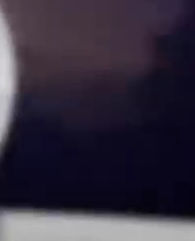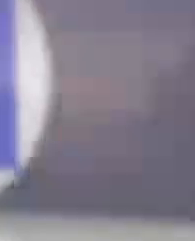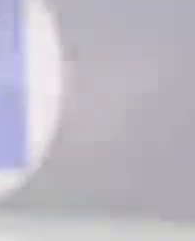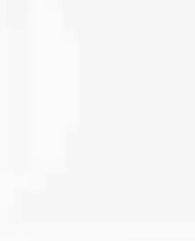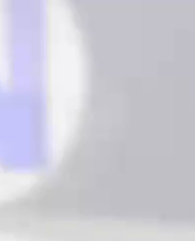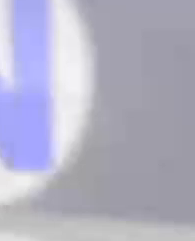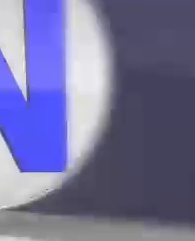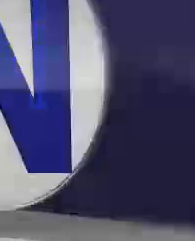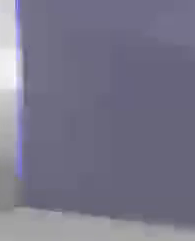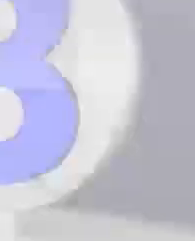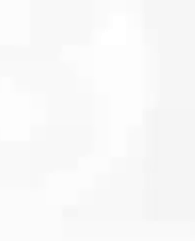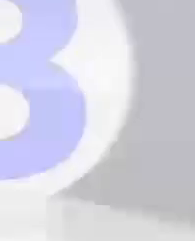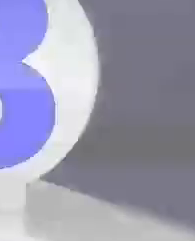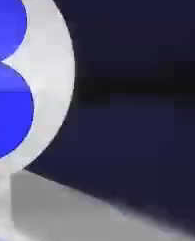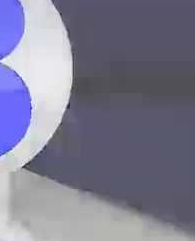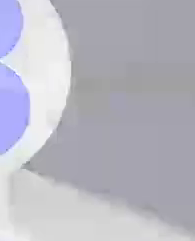0788-64-98-28.